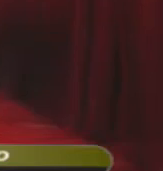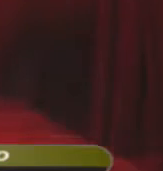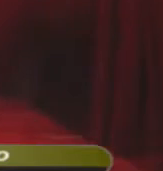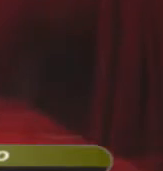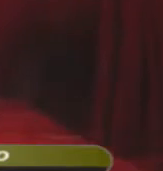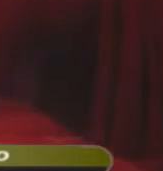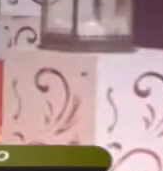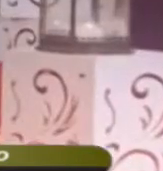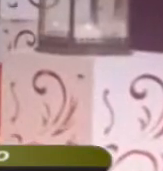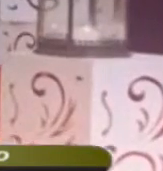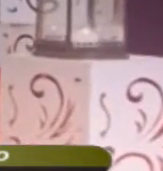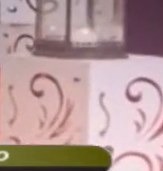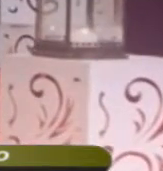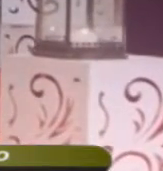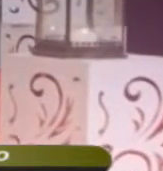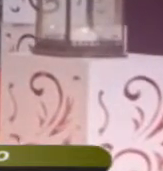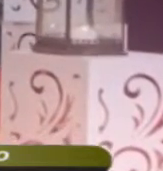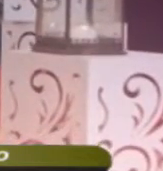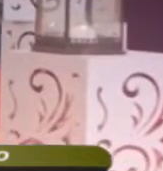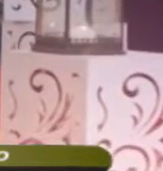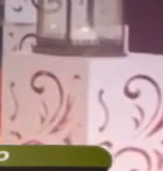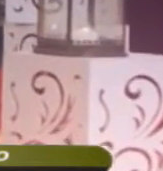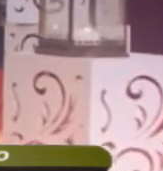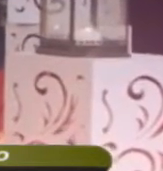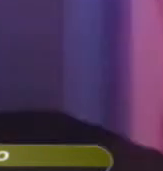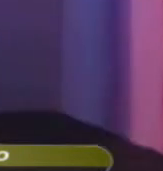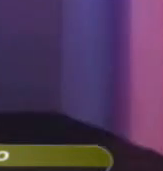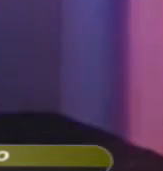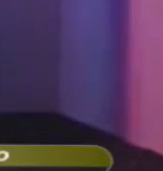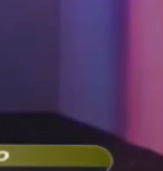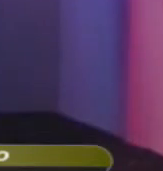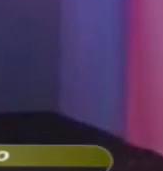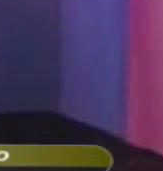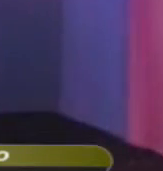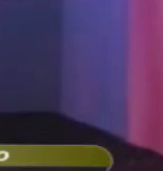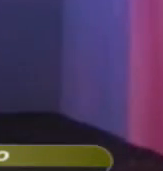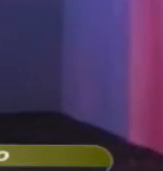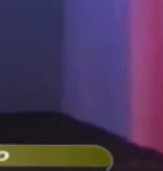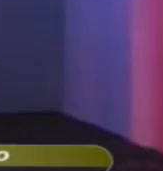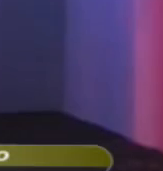unavyoniyemelea. I'm not your ordinary girl. Chunga,